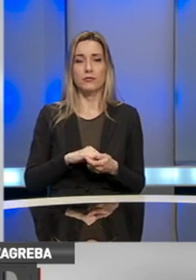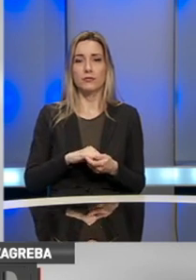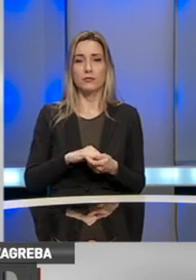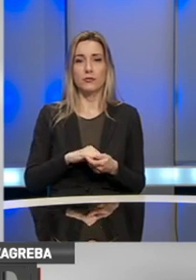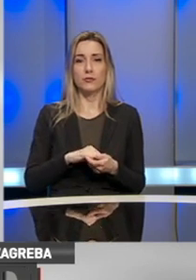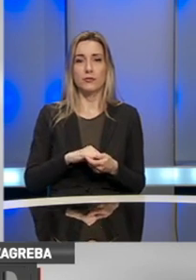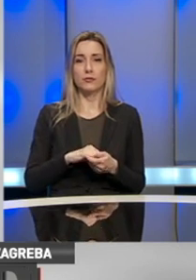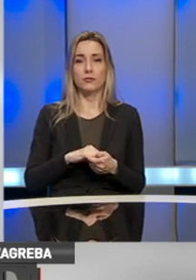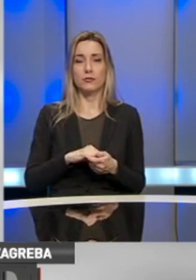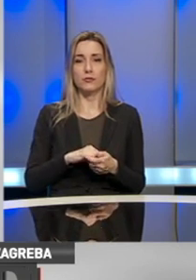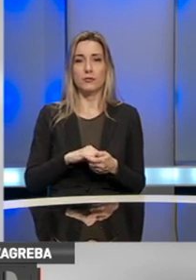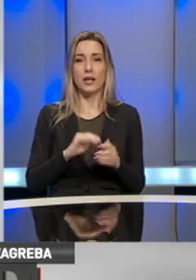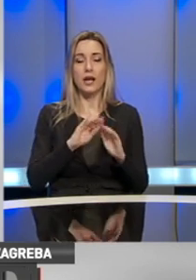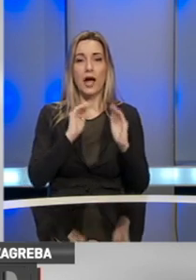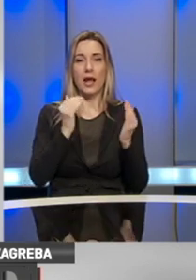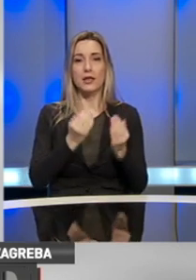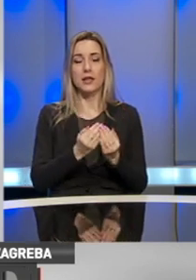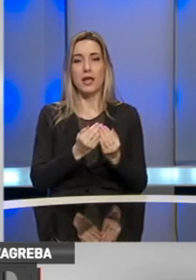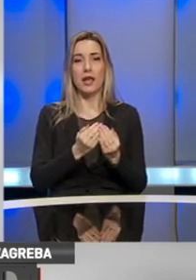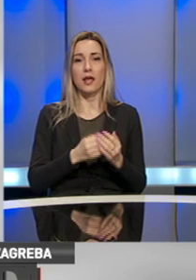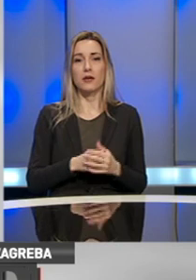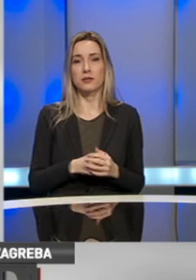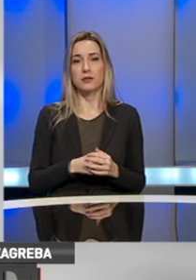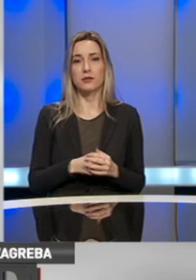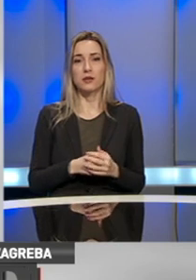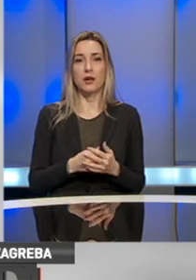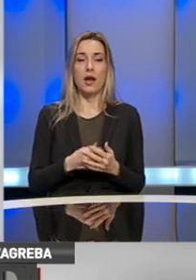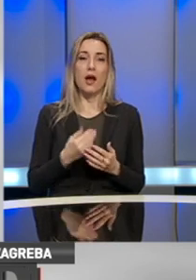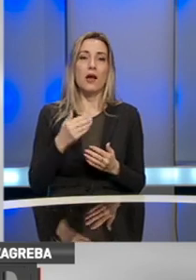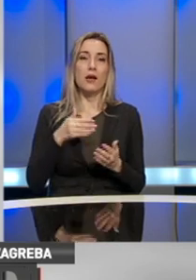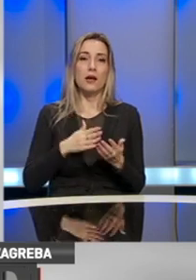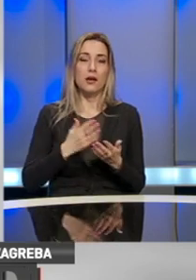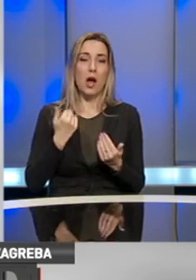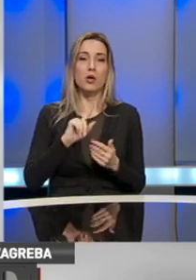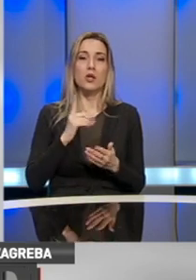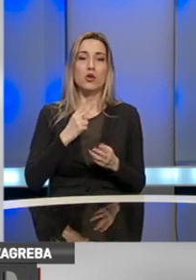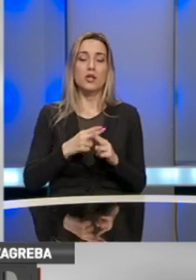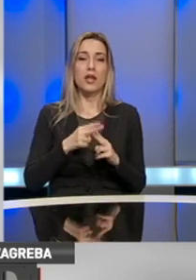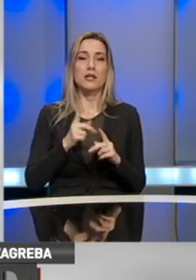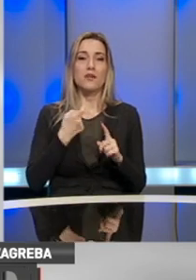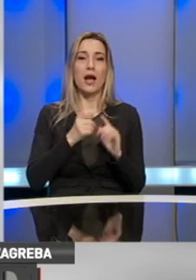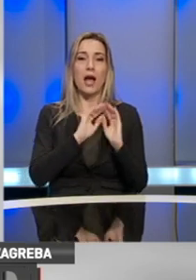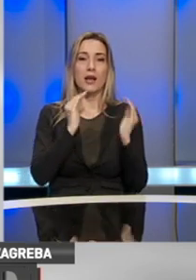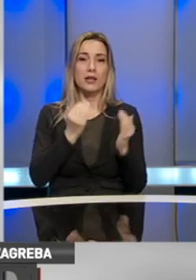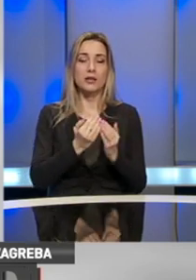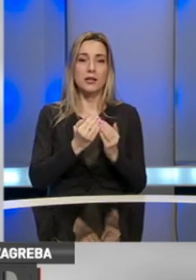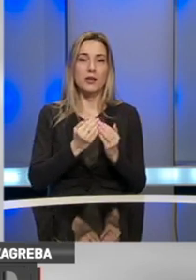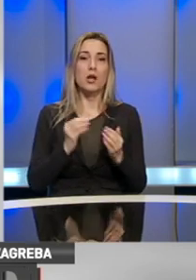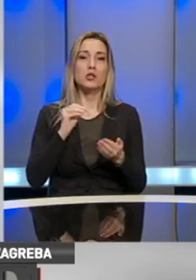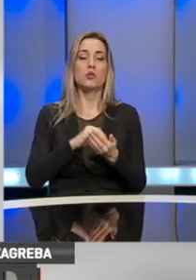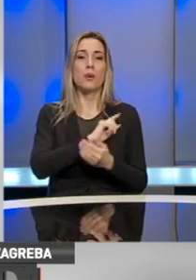kako bi ga nazvali, karantene, iako se još ne naziva karantena, da, stupa na snagu sve